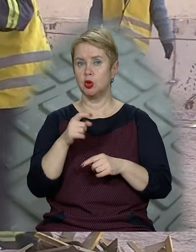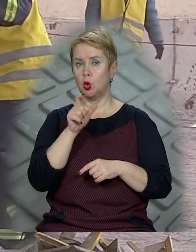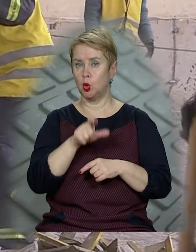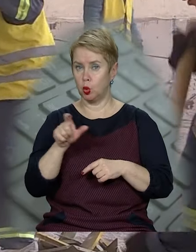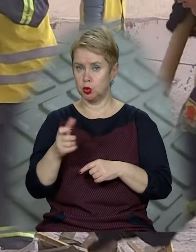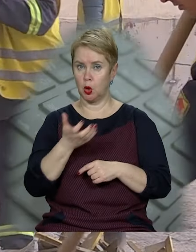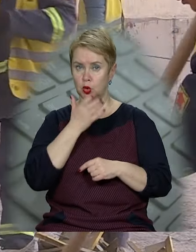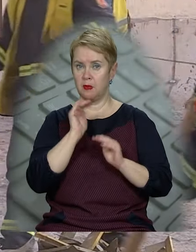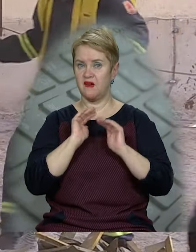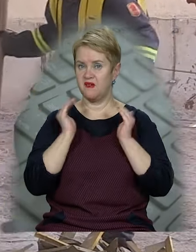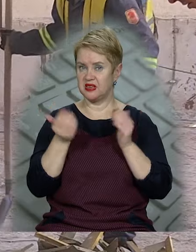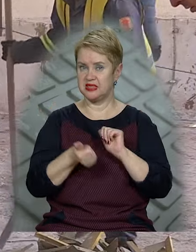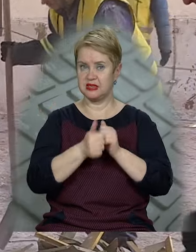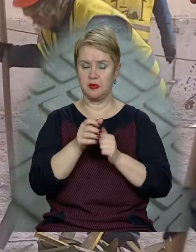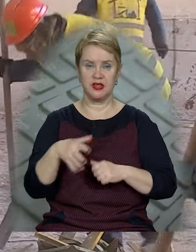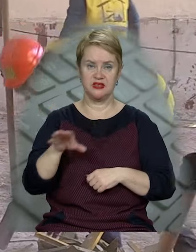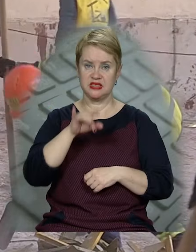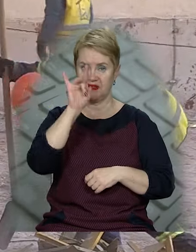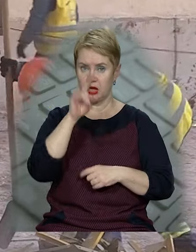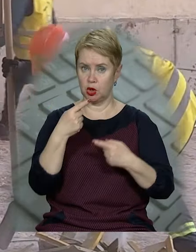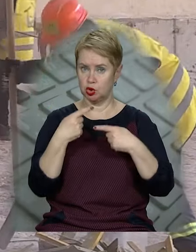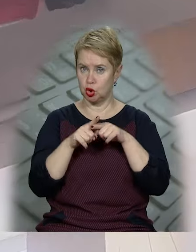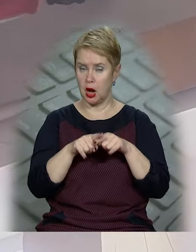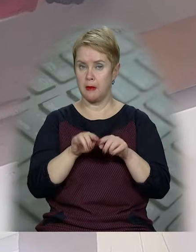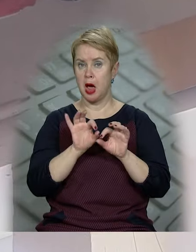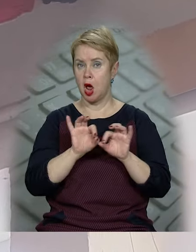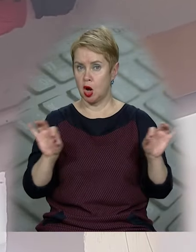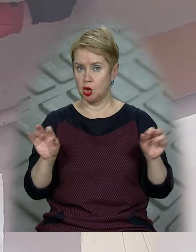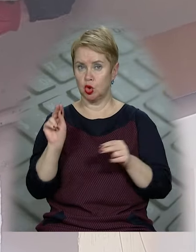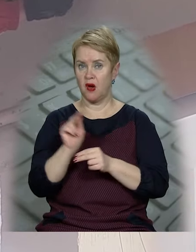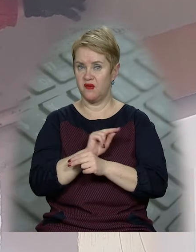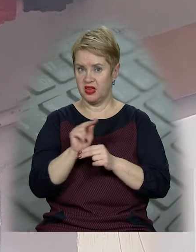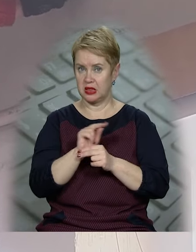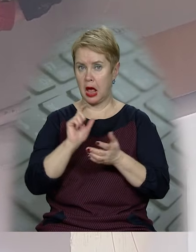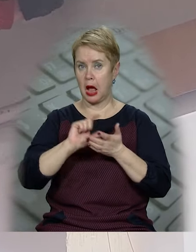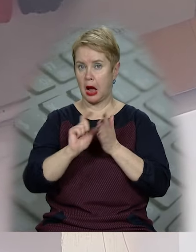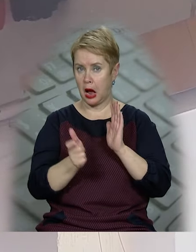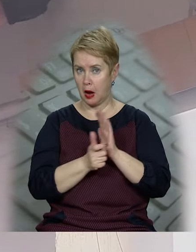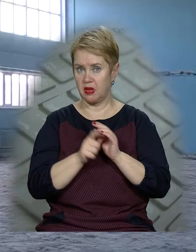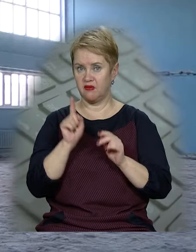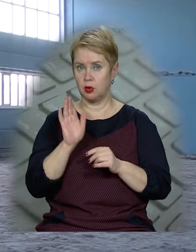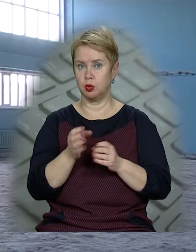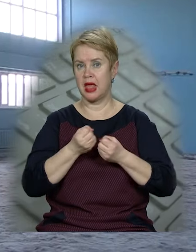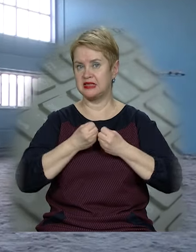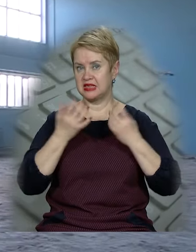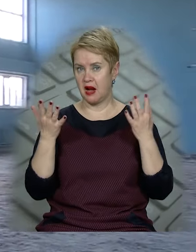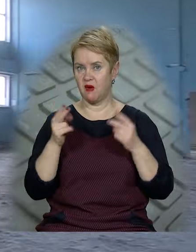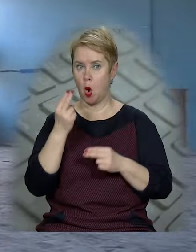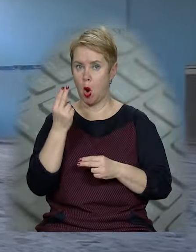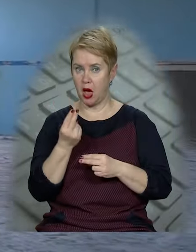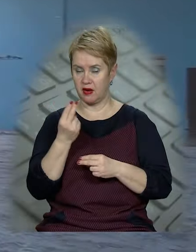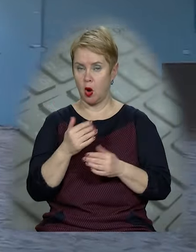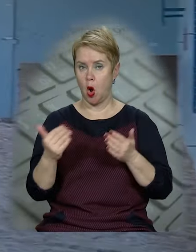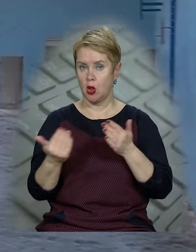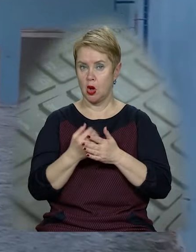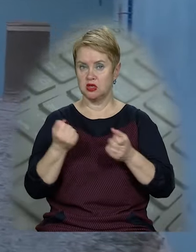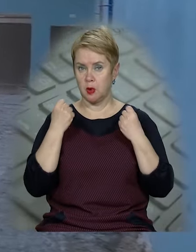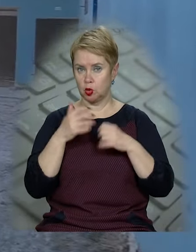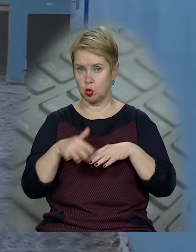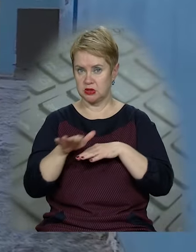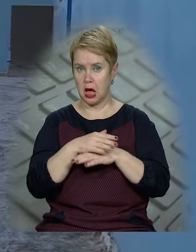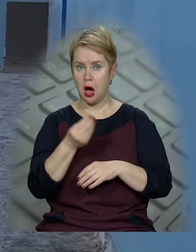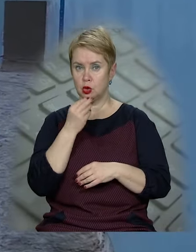Далі утеплять фасад, замінять усі вікна та інженерні мережі. Відремонтують і кабінети. Вони будуть яскравих кольорів. Оновлять спортивну